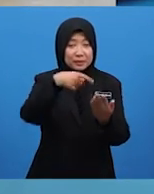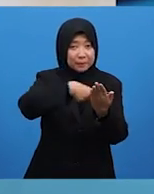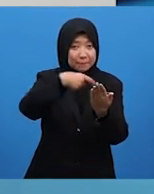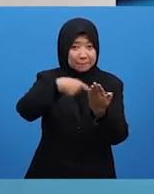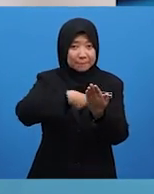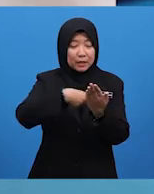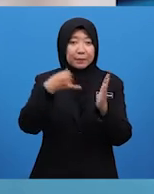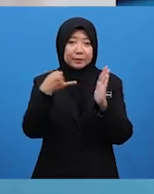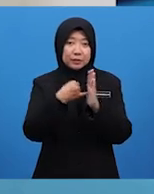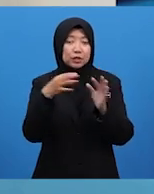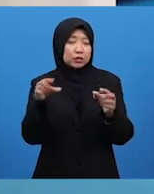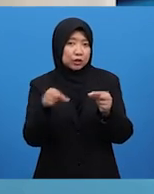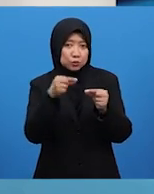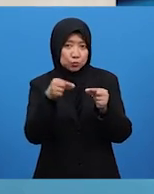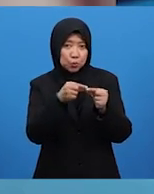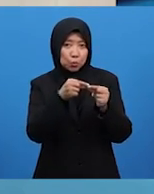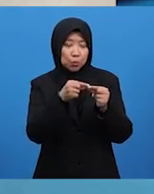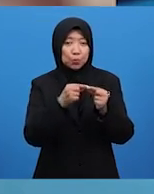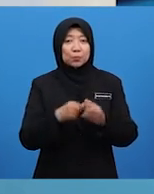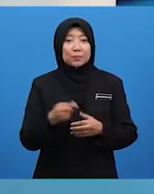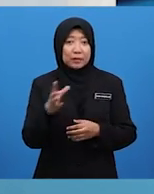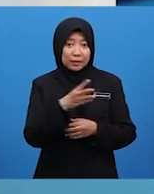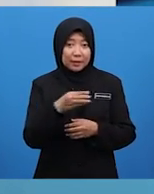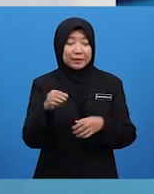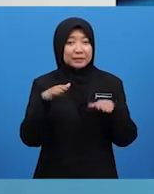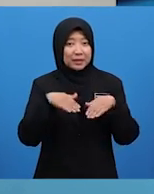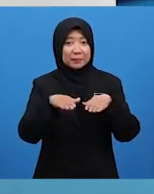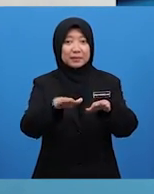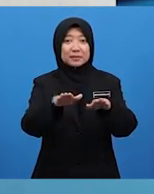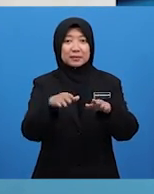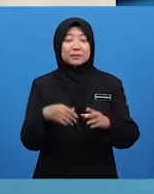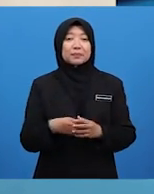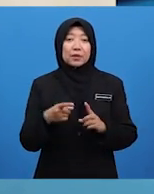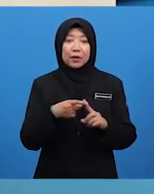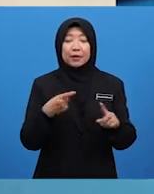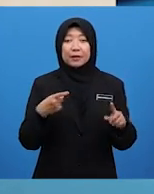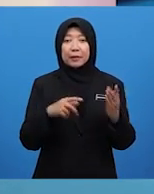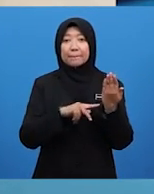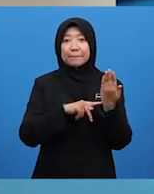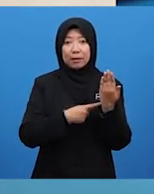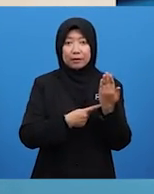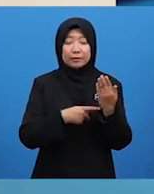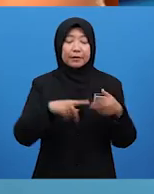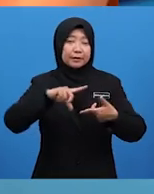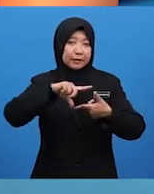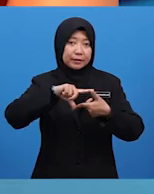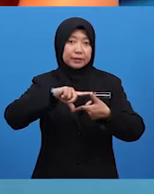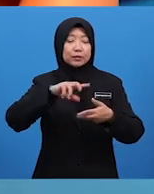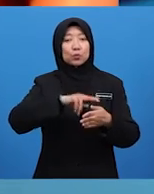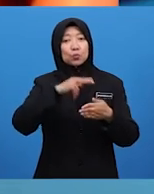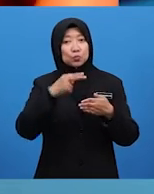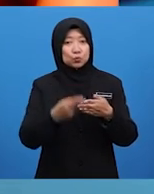Semat peniti, jahit jelujo dan jahit mesin dari pangkal kekek hingga